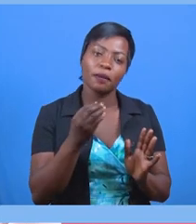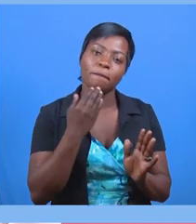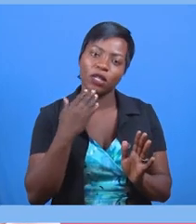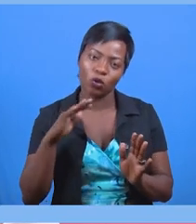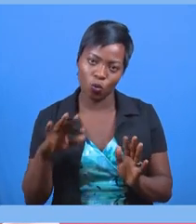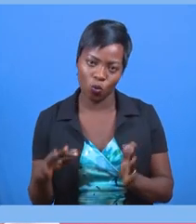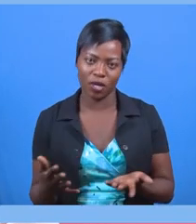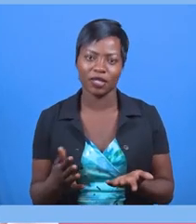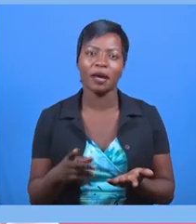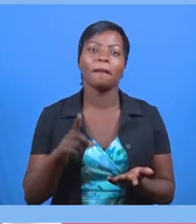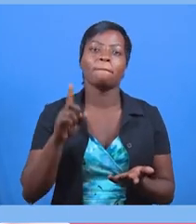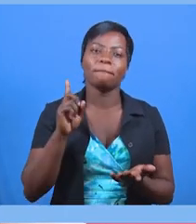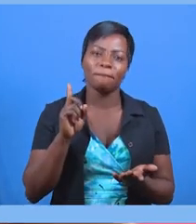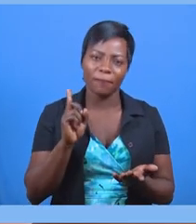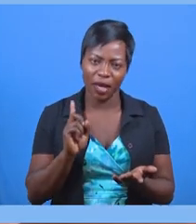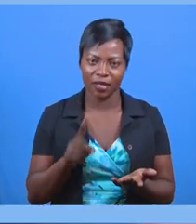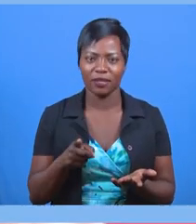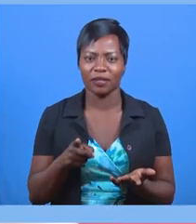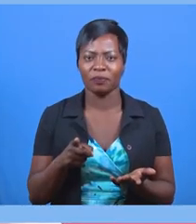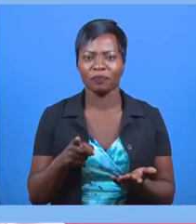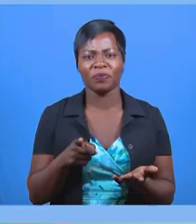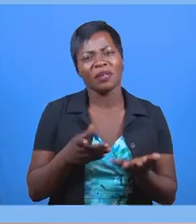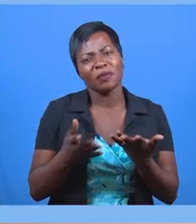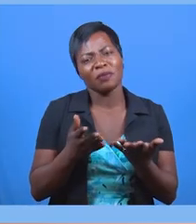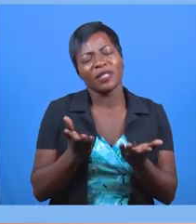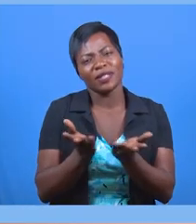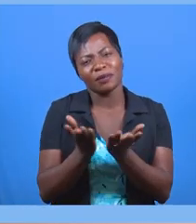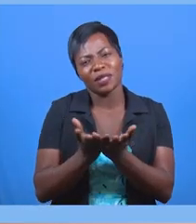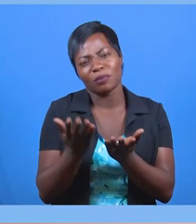kuti ndatiende kuti kareko.